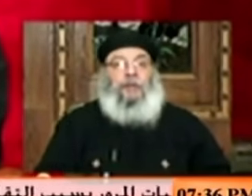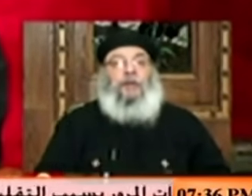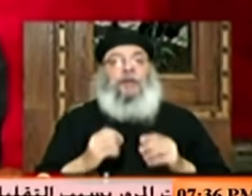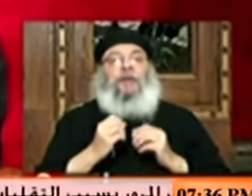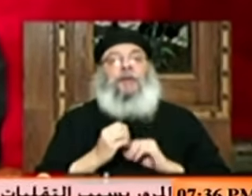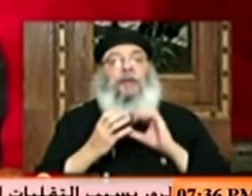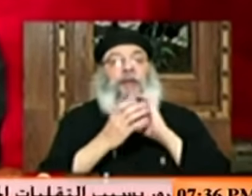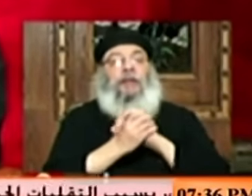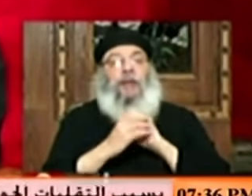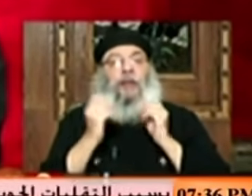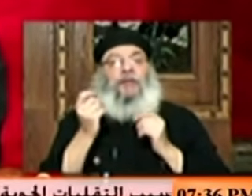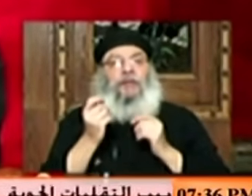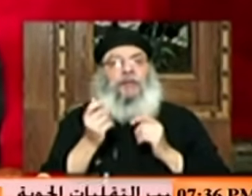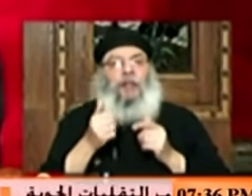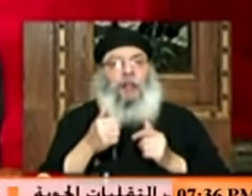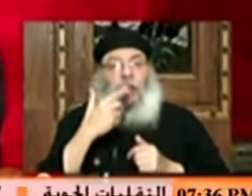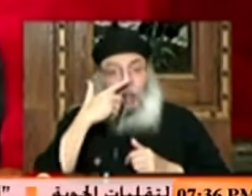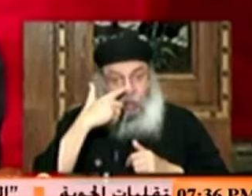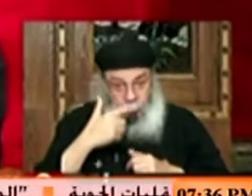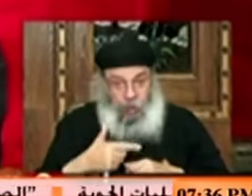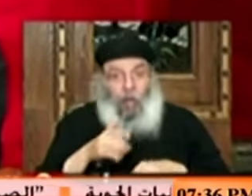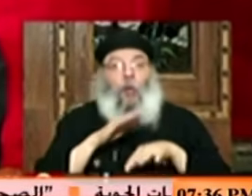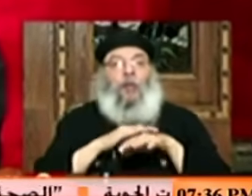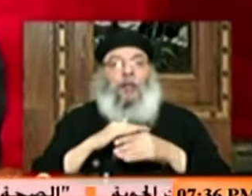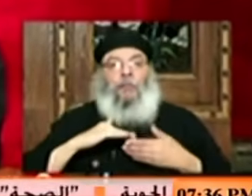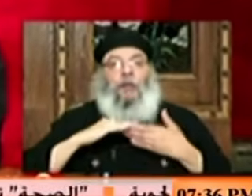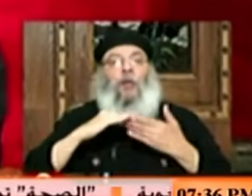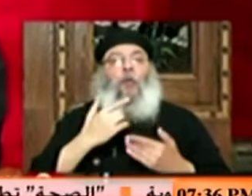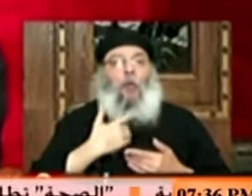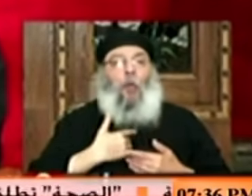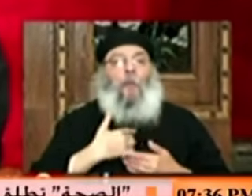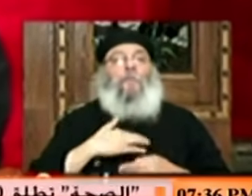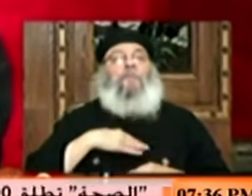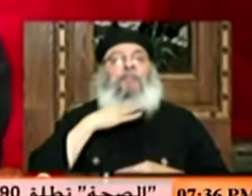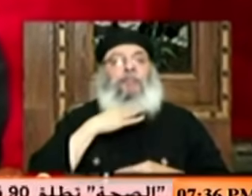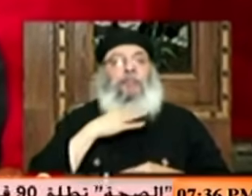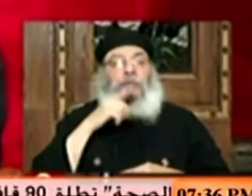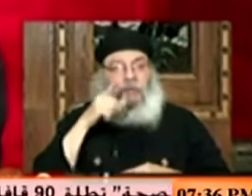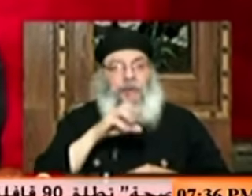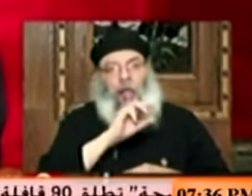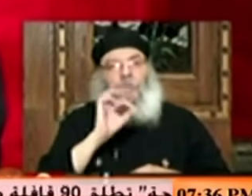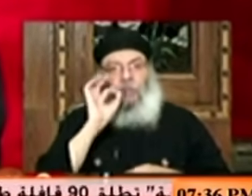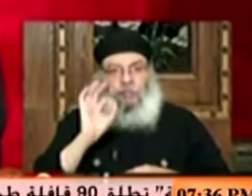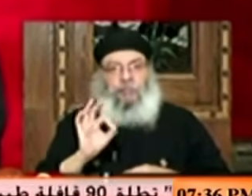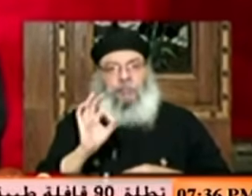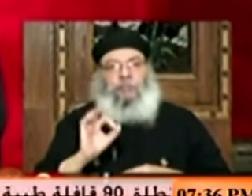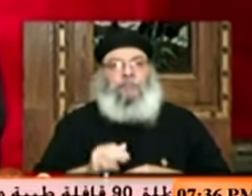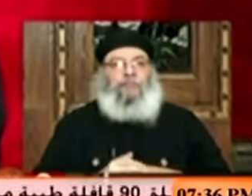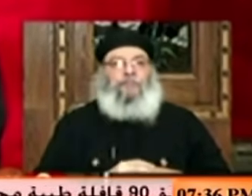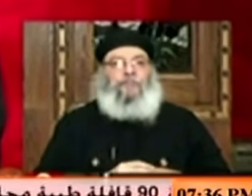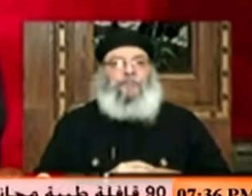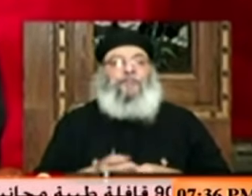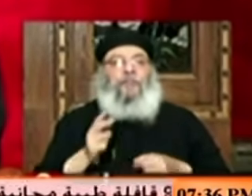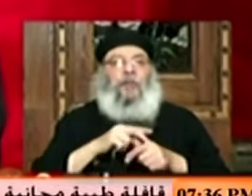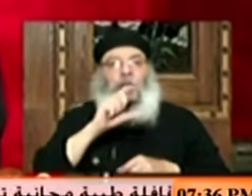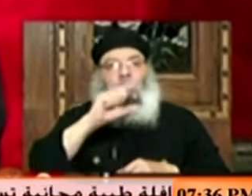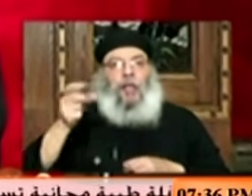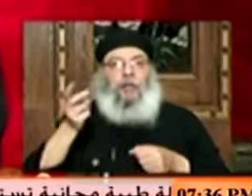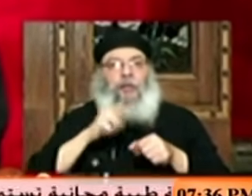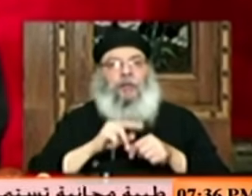تعبير عن صوره الاتضاع والخدمه وملء الحب اعمل كده بالظبط وفي ايه